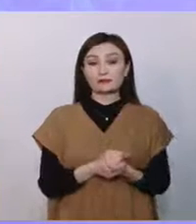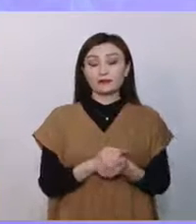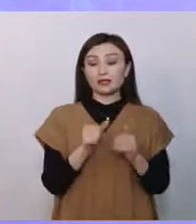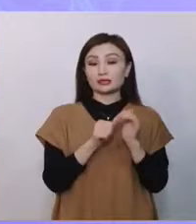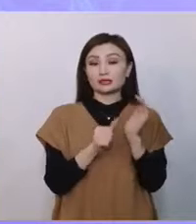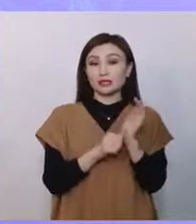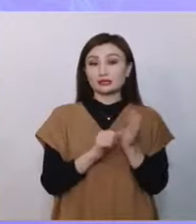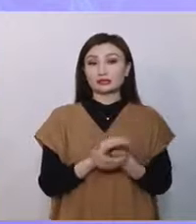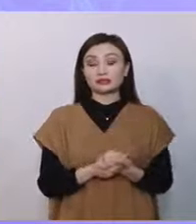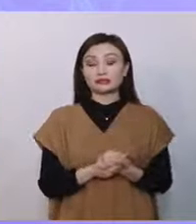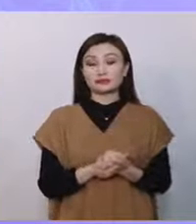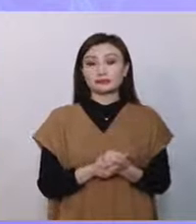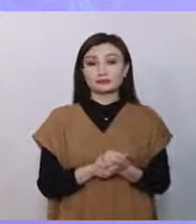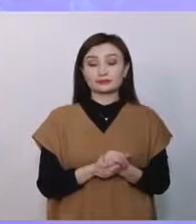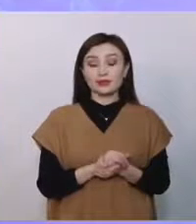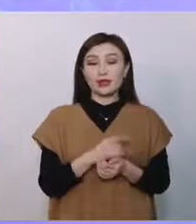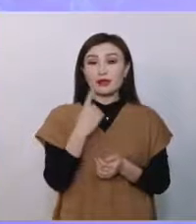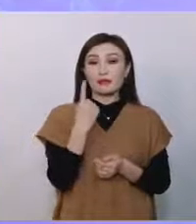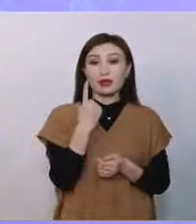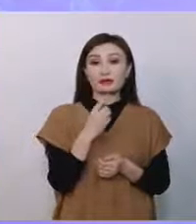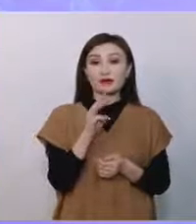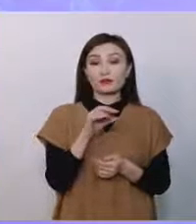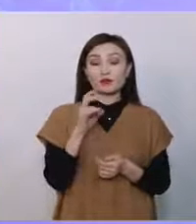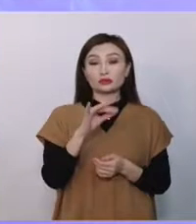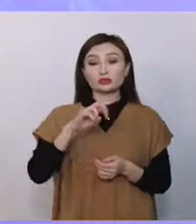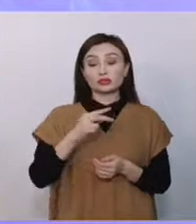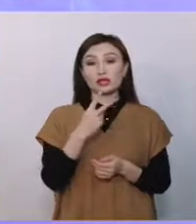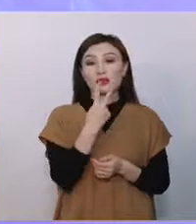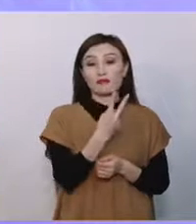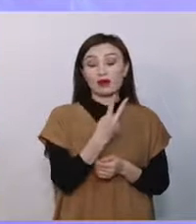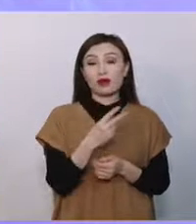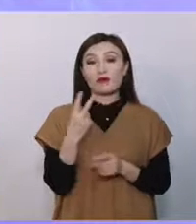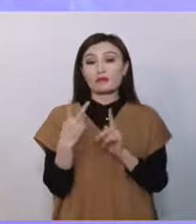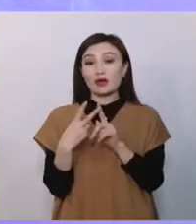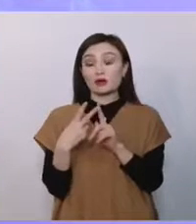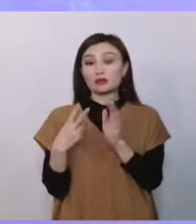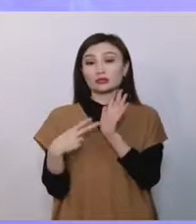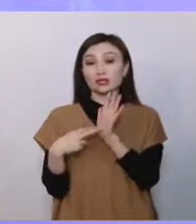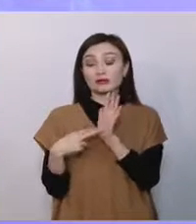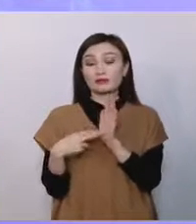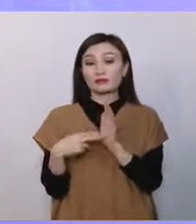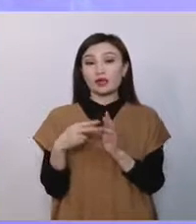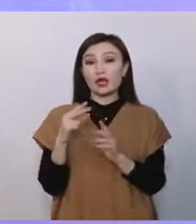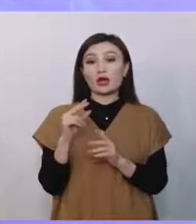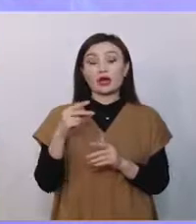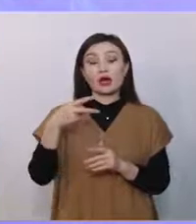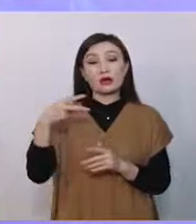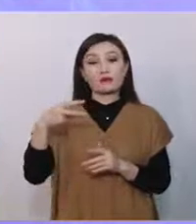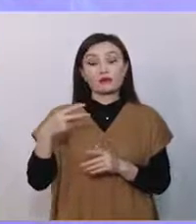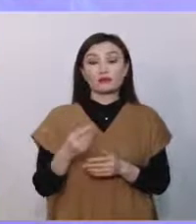916 первый множитель 2 второй множитель чему равно